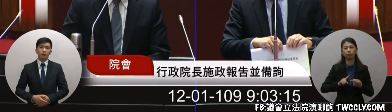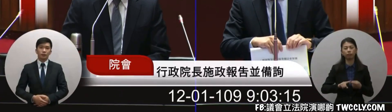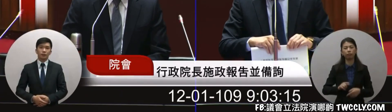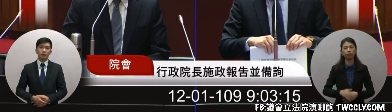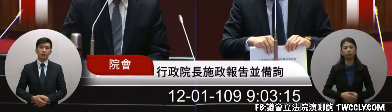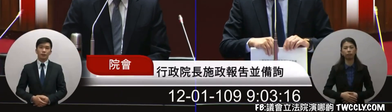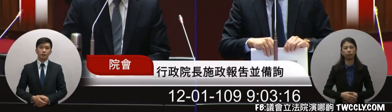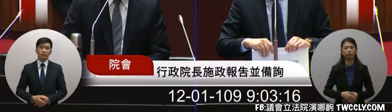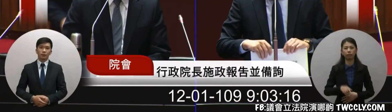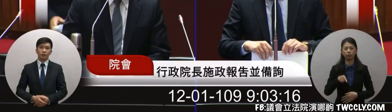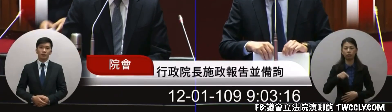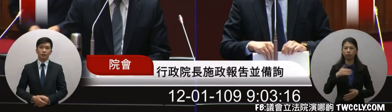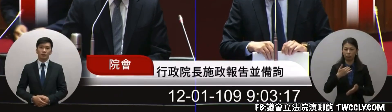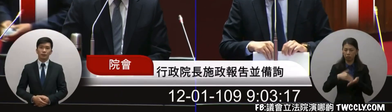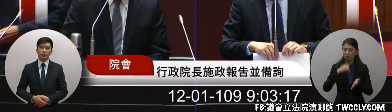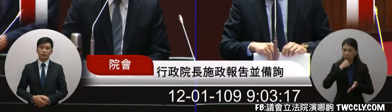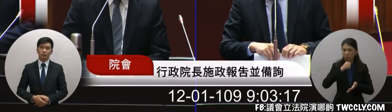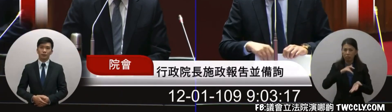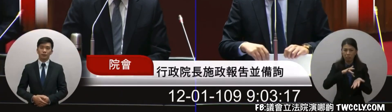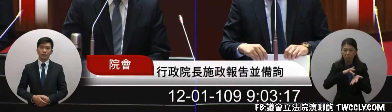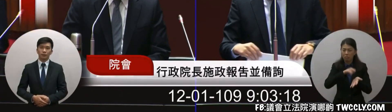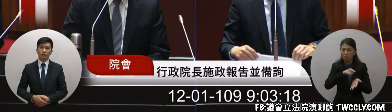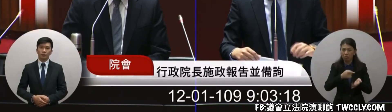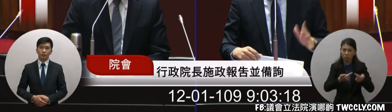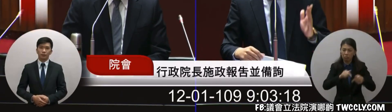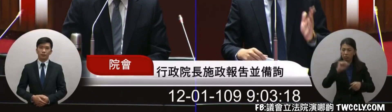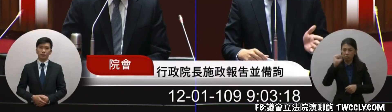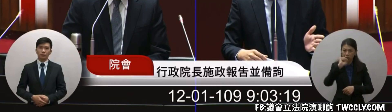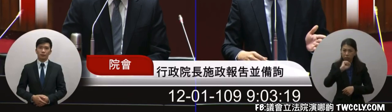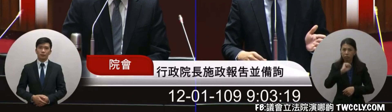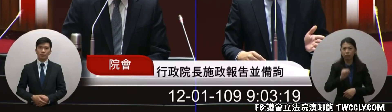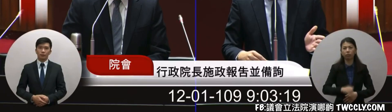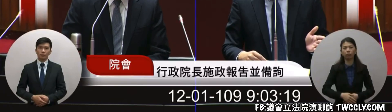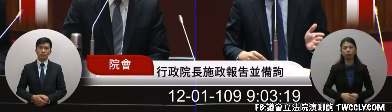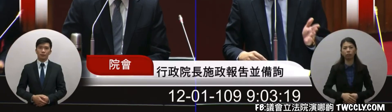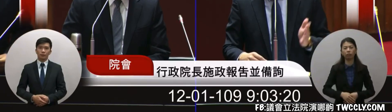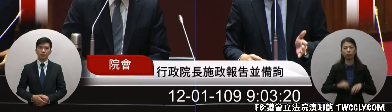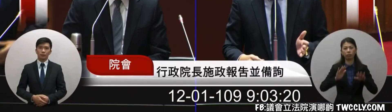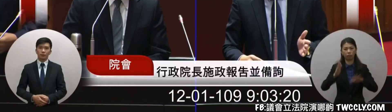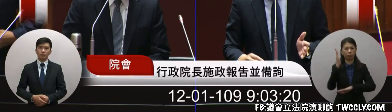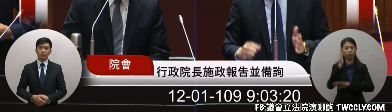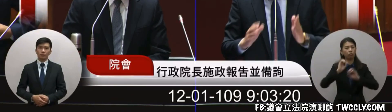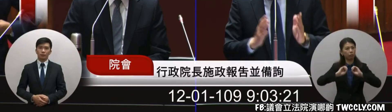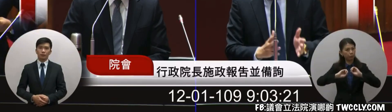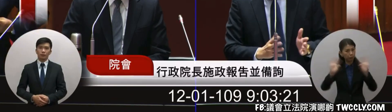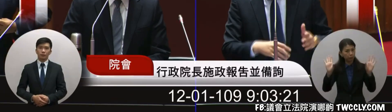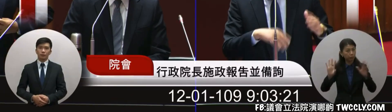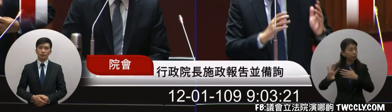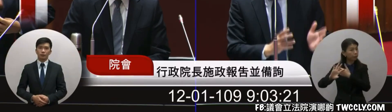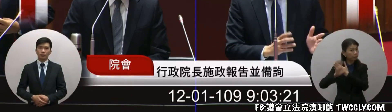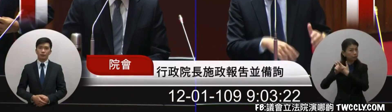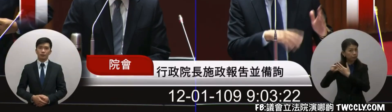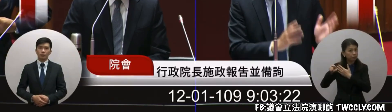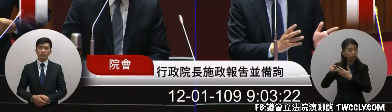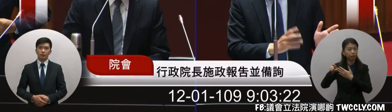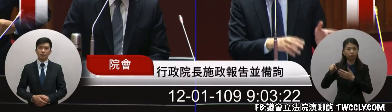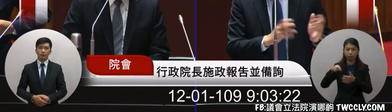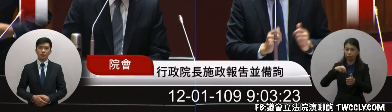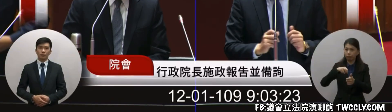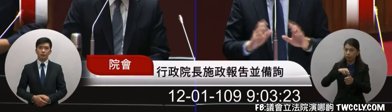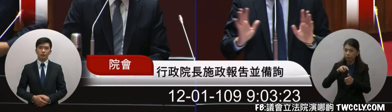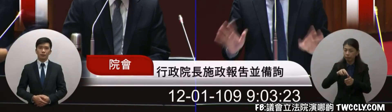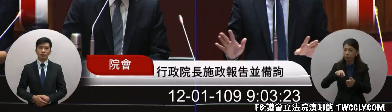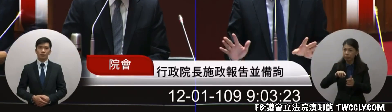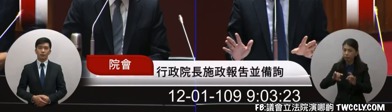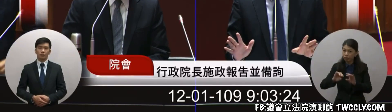本上这个算是国内的禁药了哈，就是说没有错，我们这次公布的行政命令是说外国的饲料做了这个，它